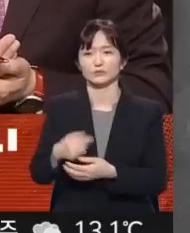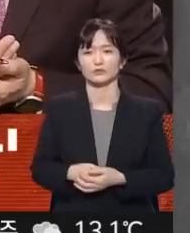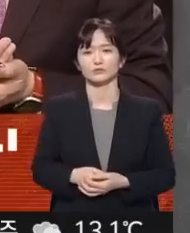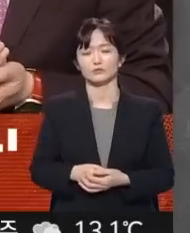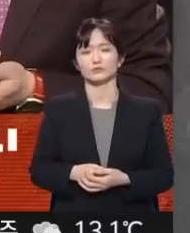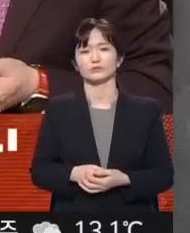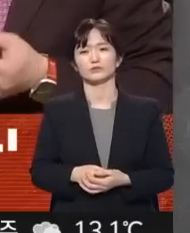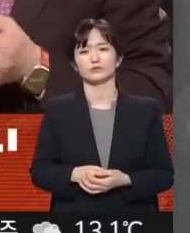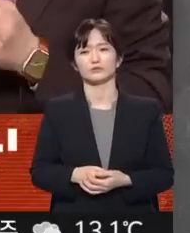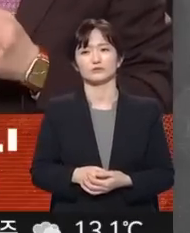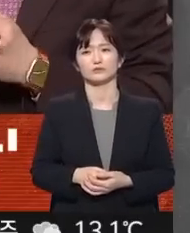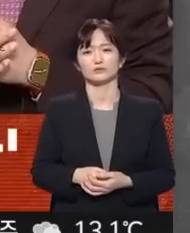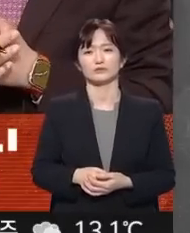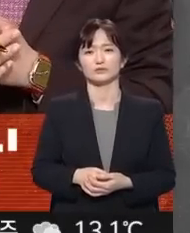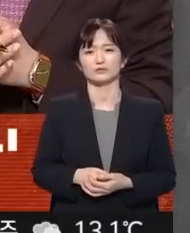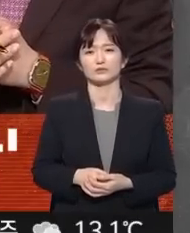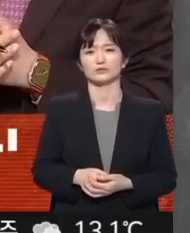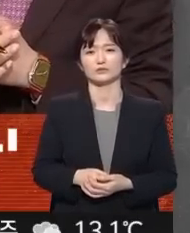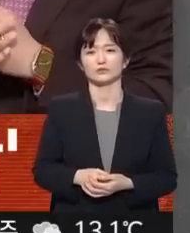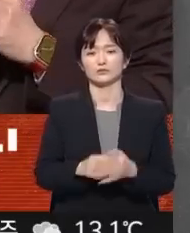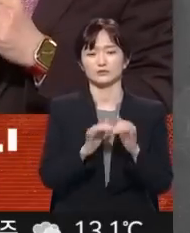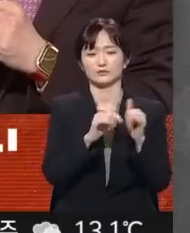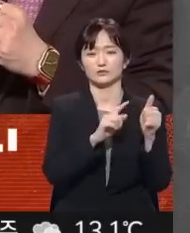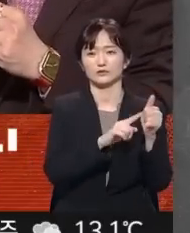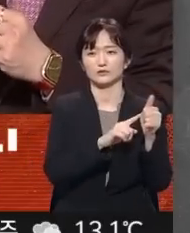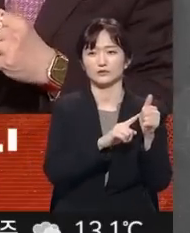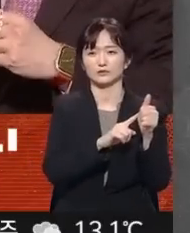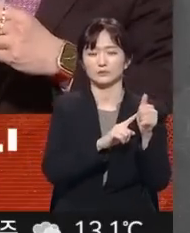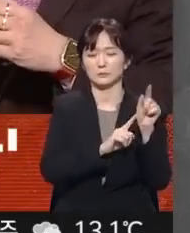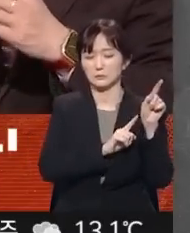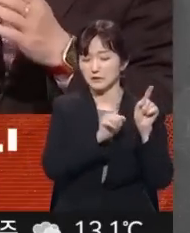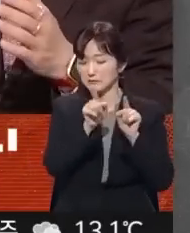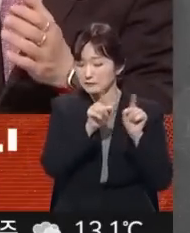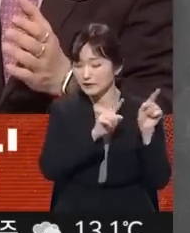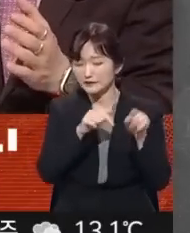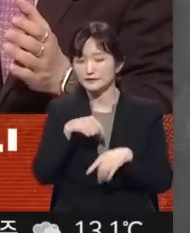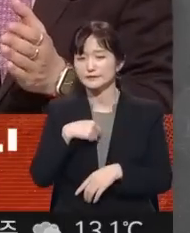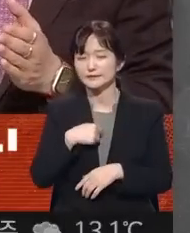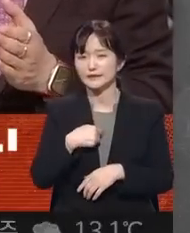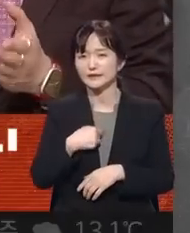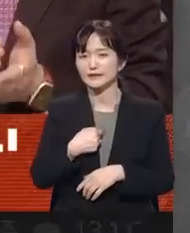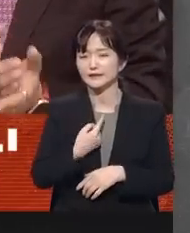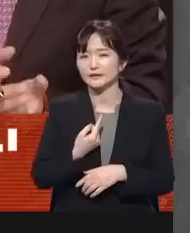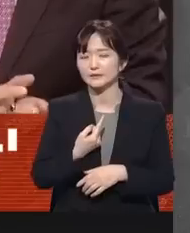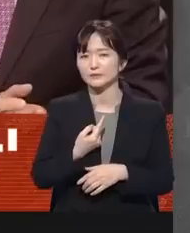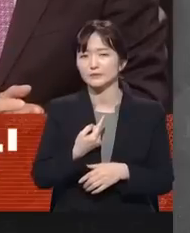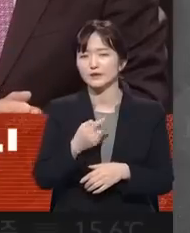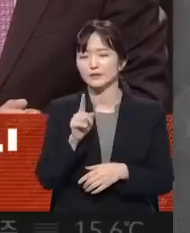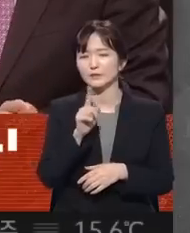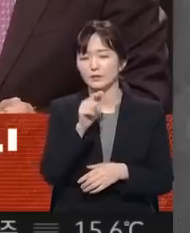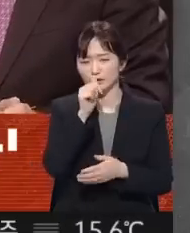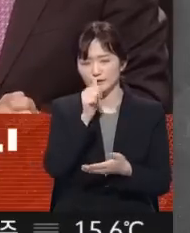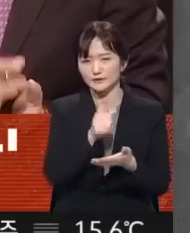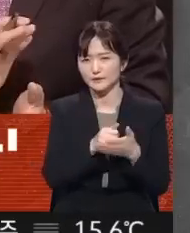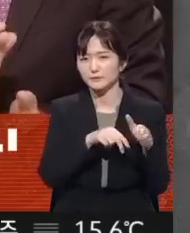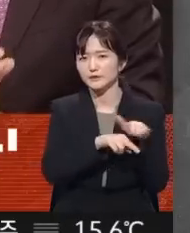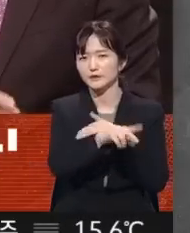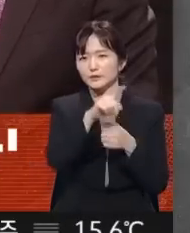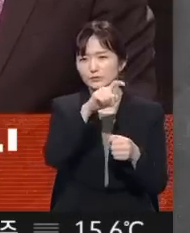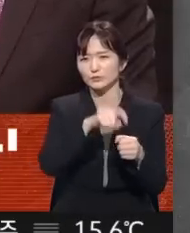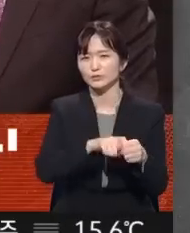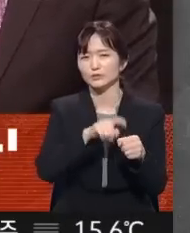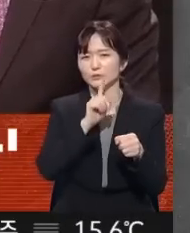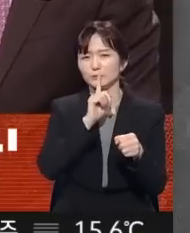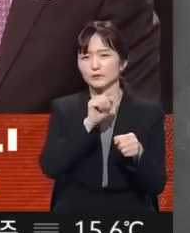뻔히 알고 있는데 그럼에도 불구하고 인간이라고 하는게 변명 아닌 어떤 자기만 벗어나기 위해서 이런 식의 얘기를 하는 거거든요 전